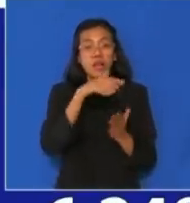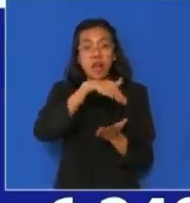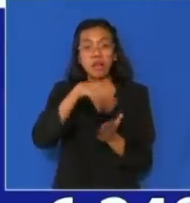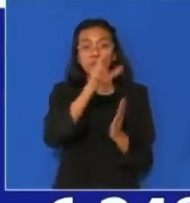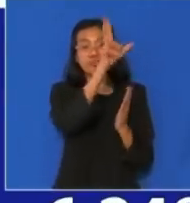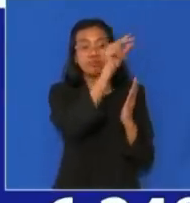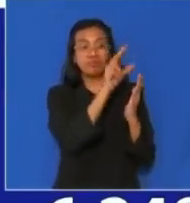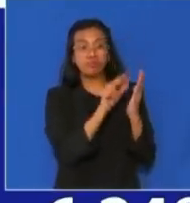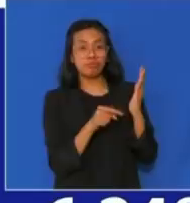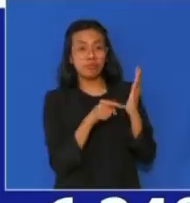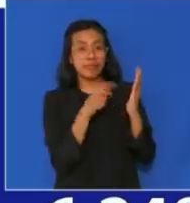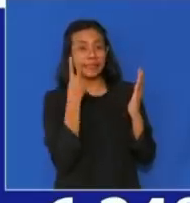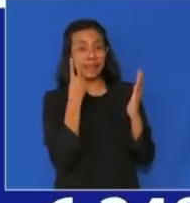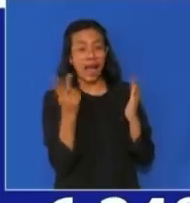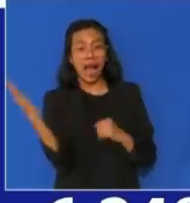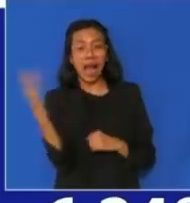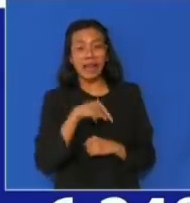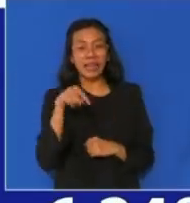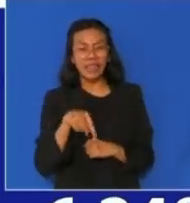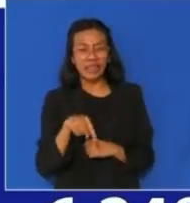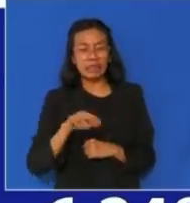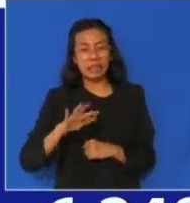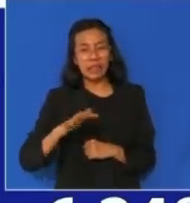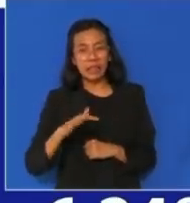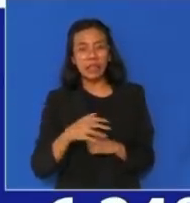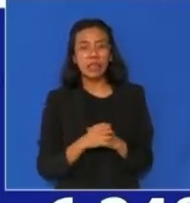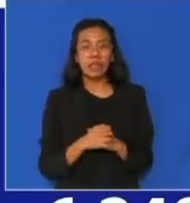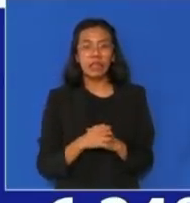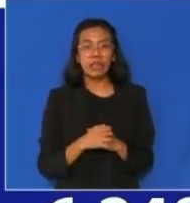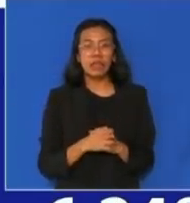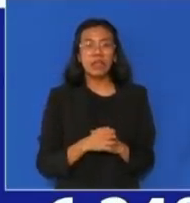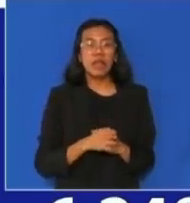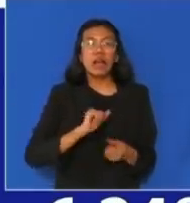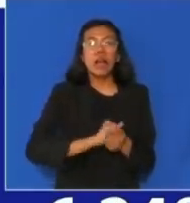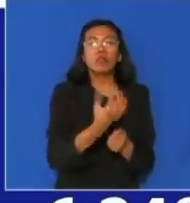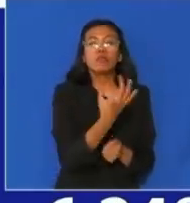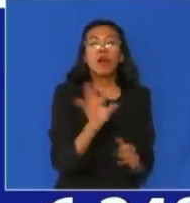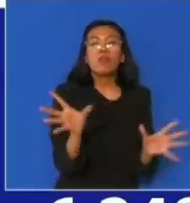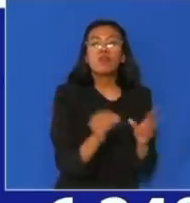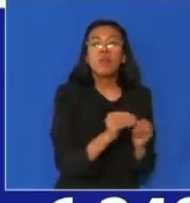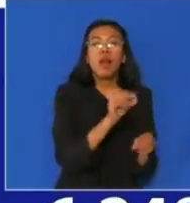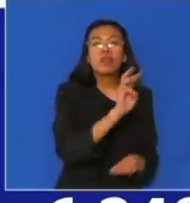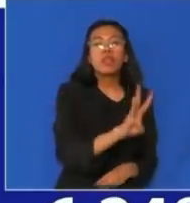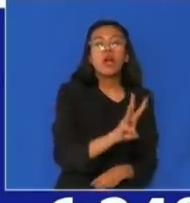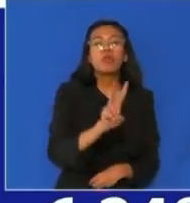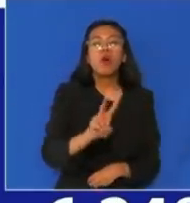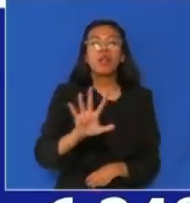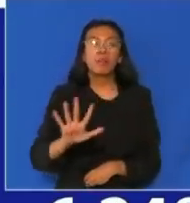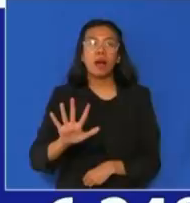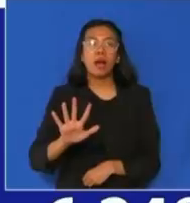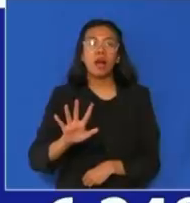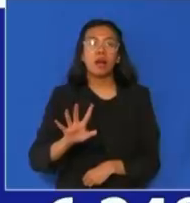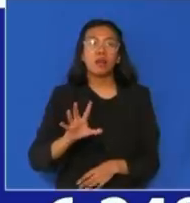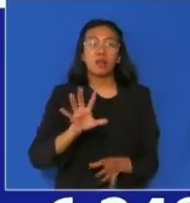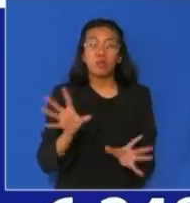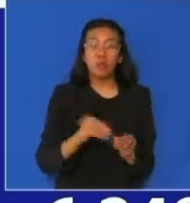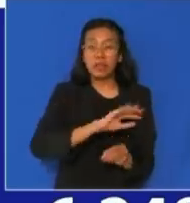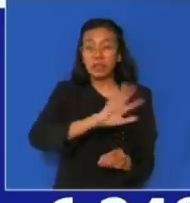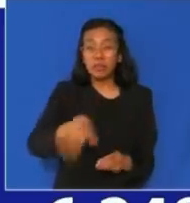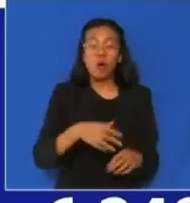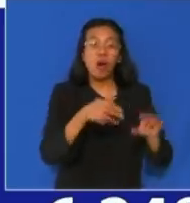sampai dengan hari ini ada 325 kasus baru sehingga total menjadi